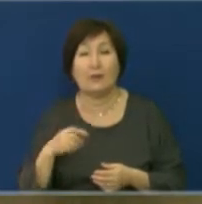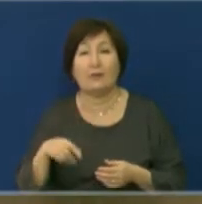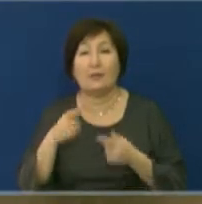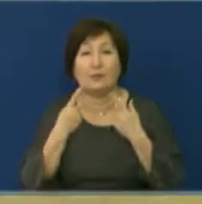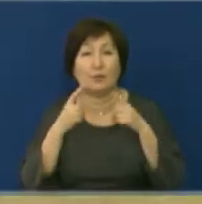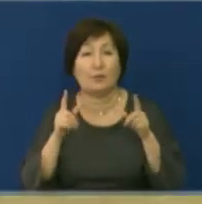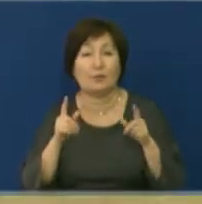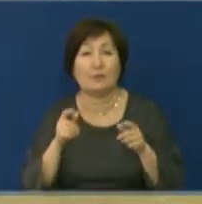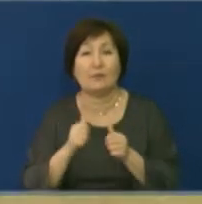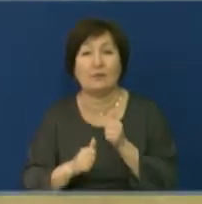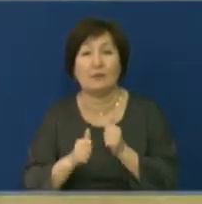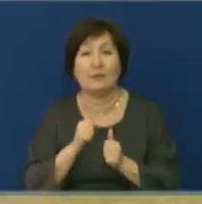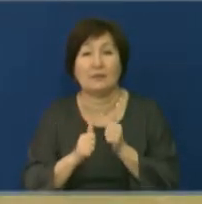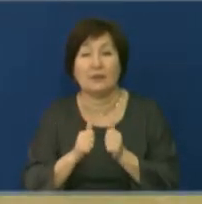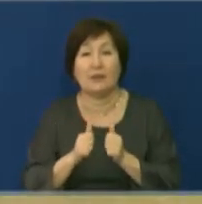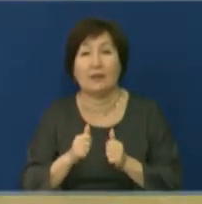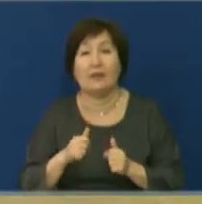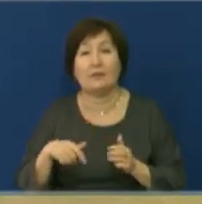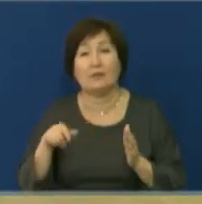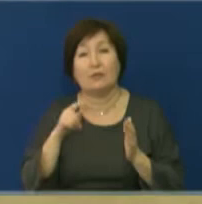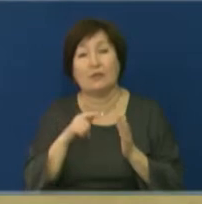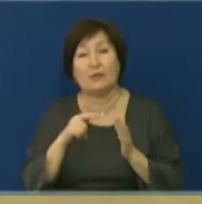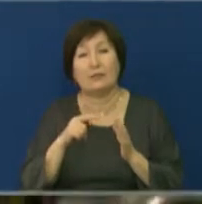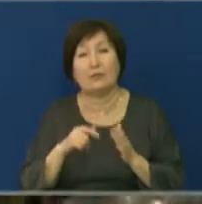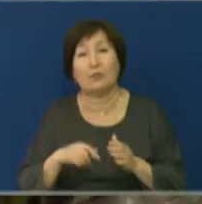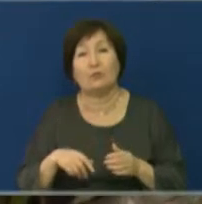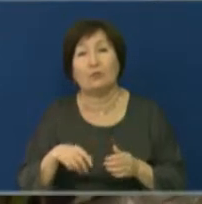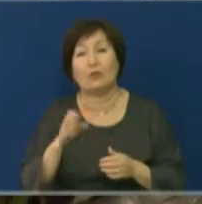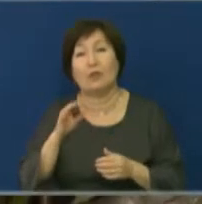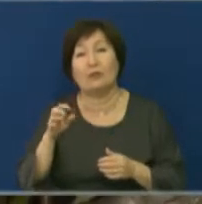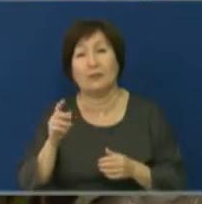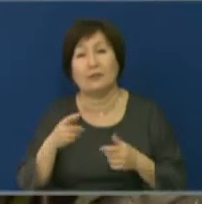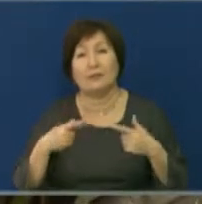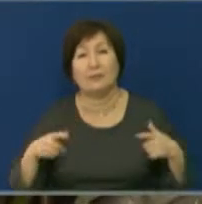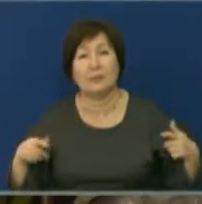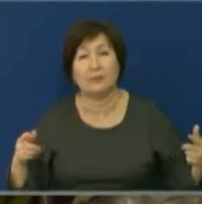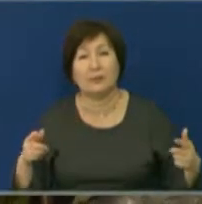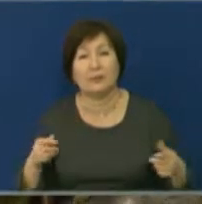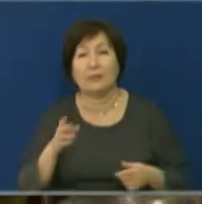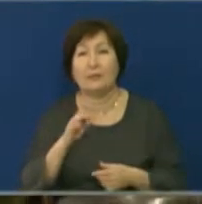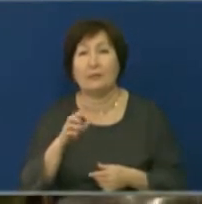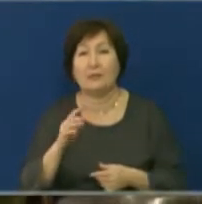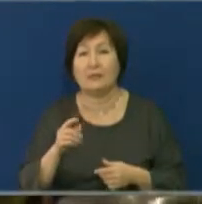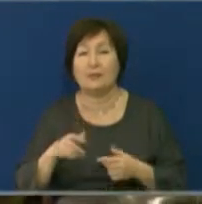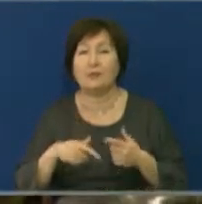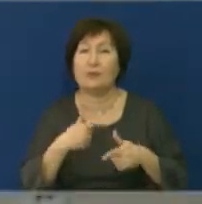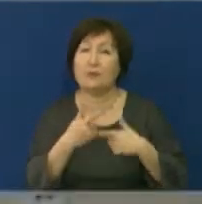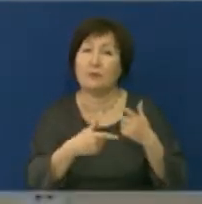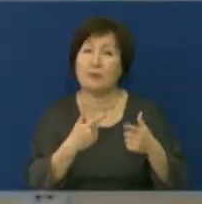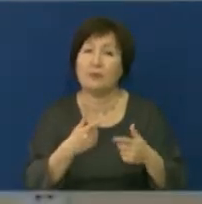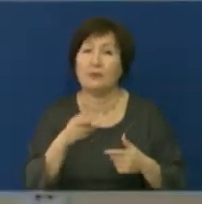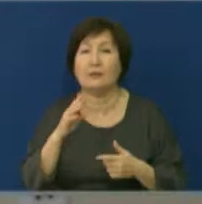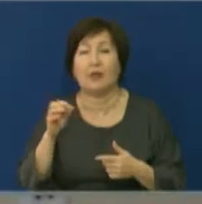как отмечает Назира Аптеева, заключается в том, что жанры всех спектаклей разнообразны. От классики до современных драм.